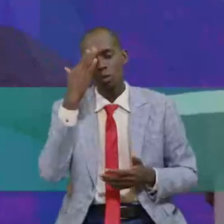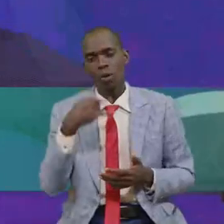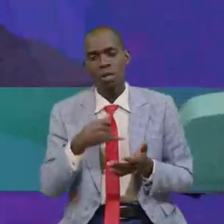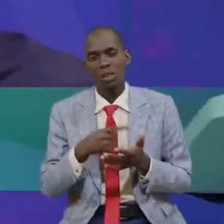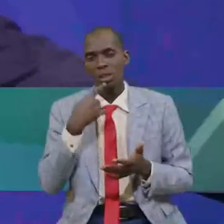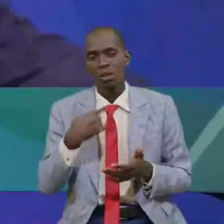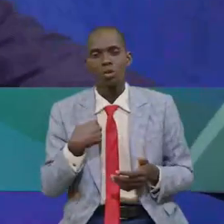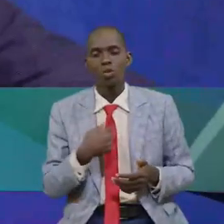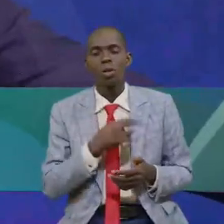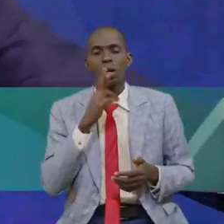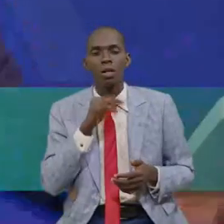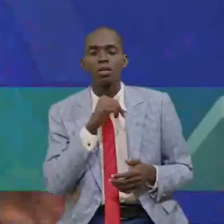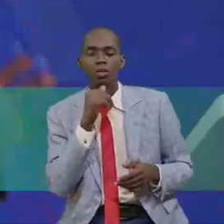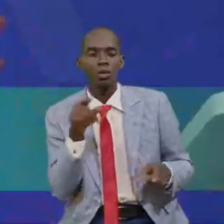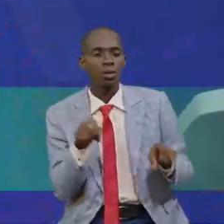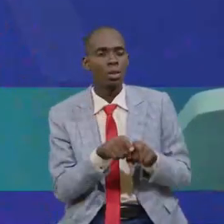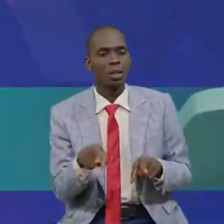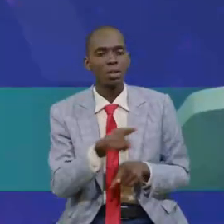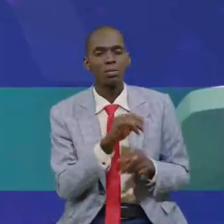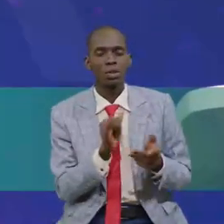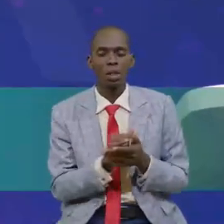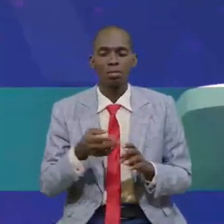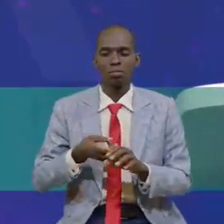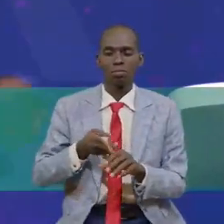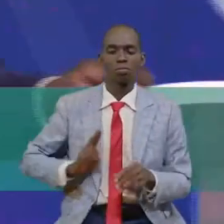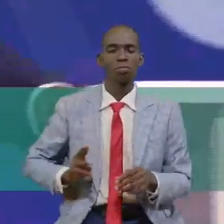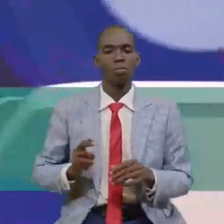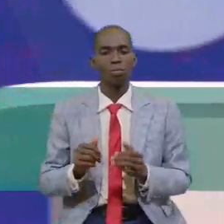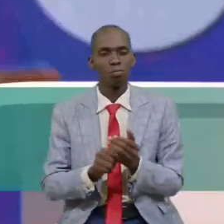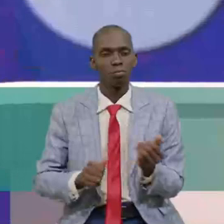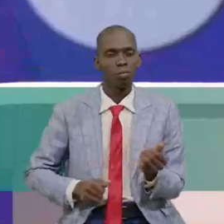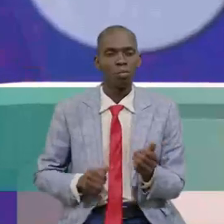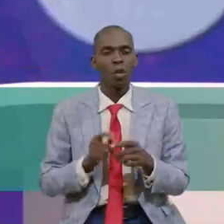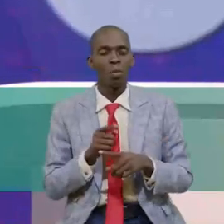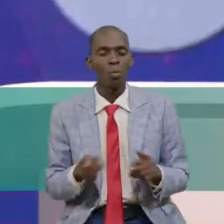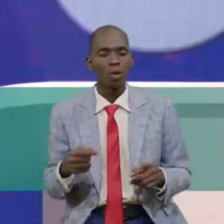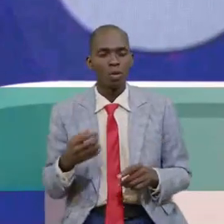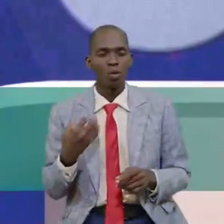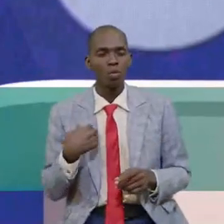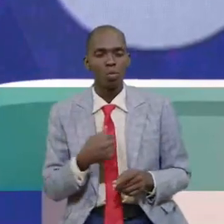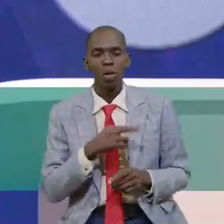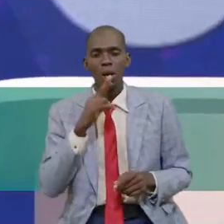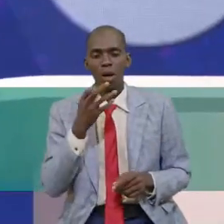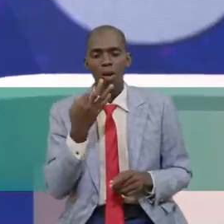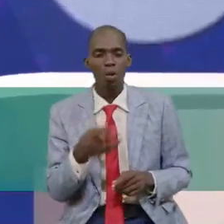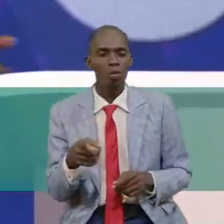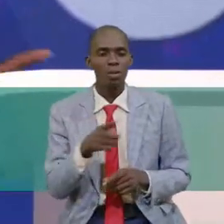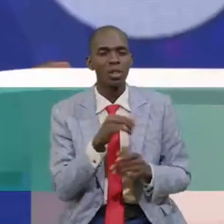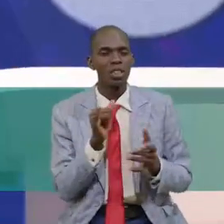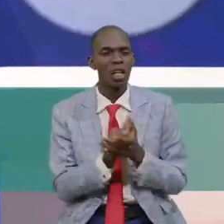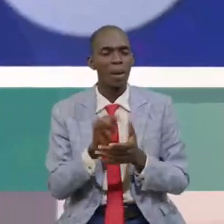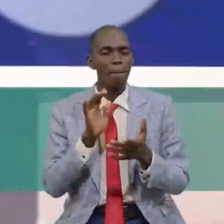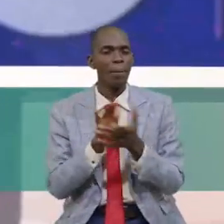ceux qui se retirent pour se perdre, mais de ceux qui ont la foi pour sauver